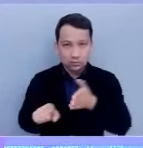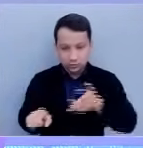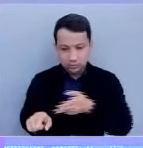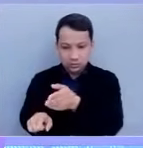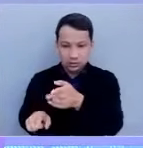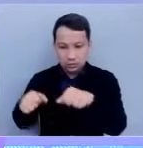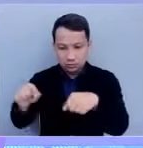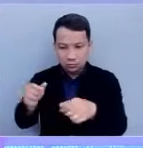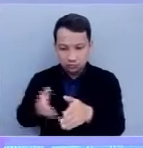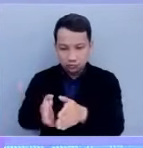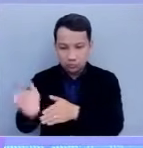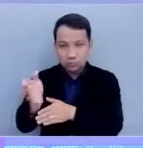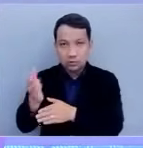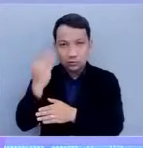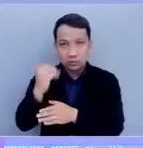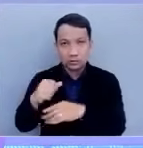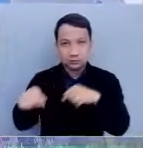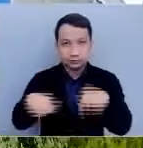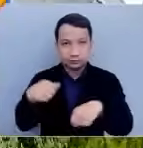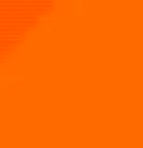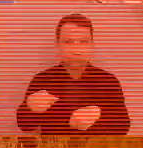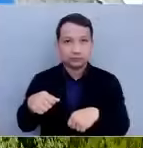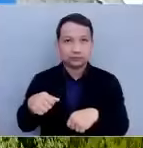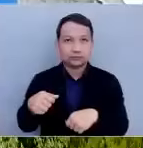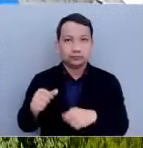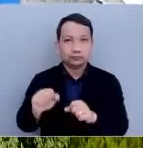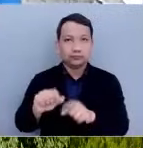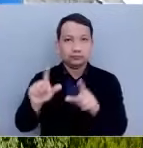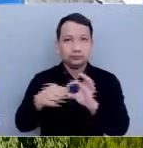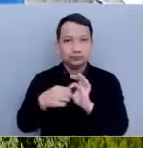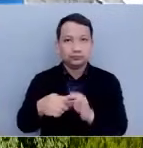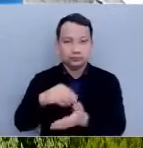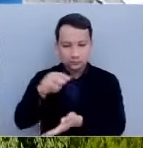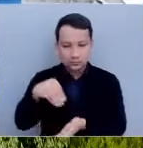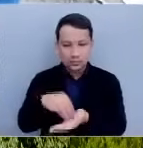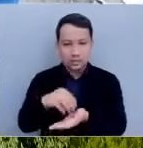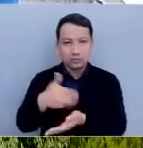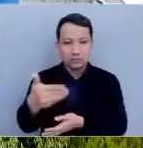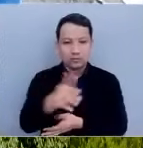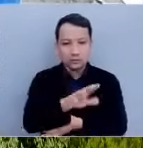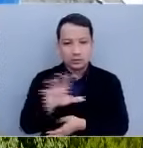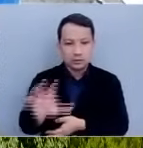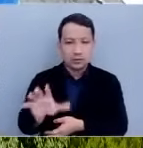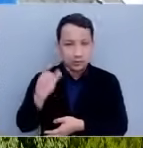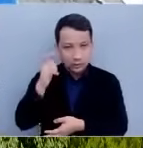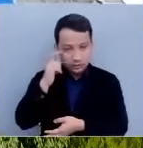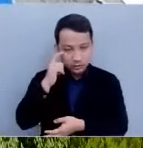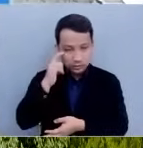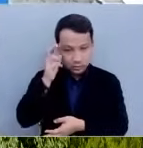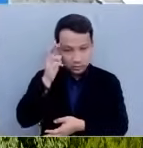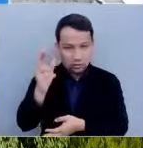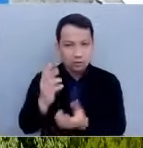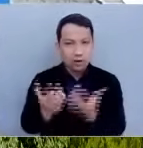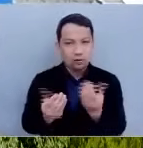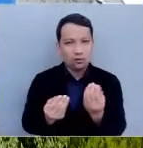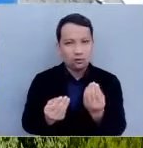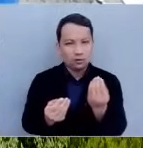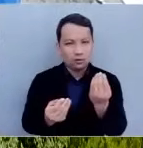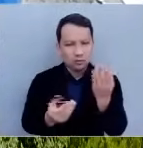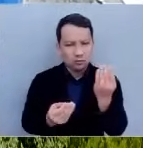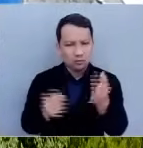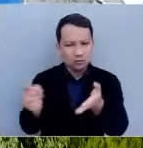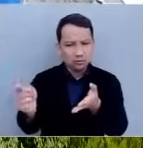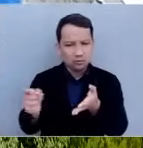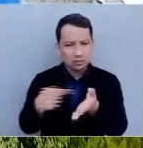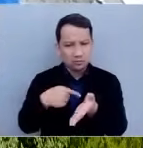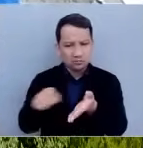ng mga motor ang linya para sa mga bisikleta. Live mula sa Mandaluyong, nasa frontline ng balitang yan si Gio Robles. Gio, magkano yung magiging multa